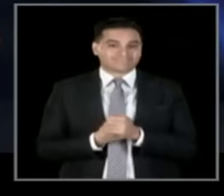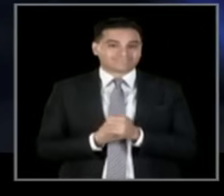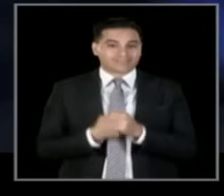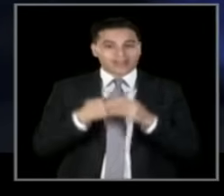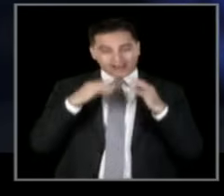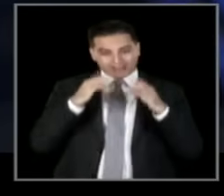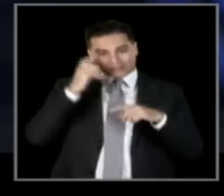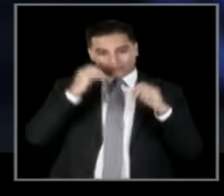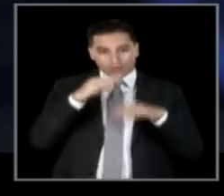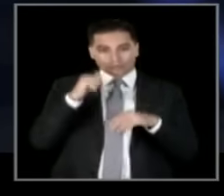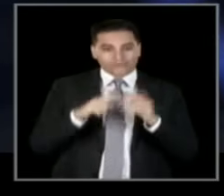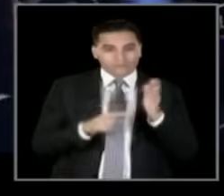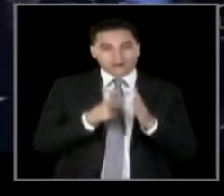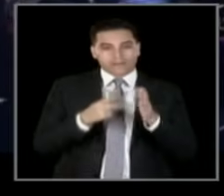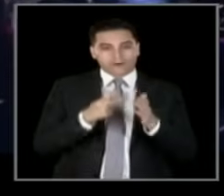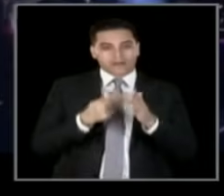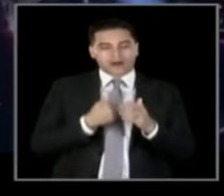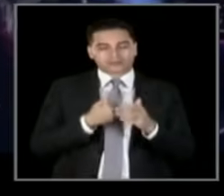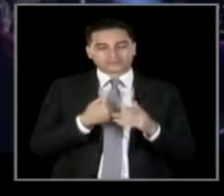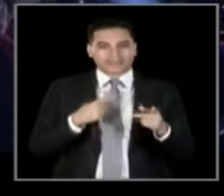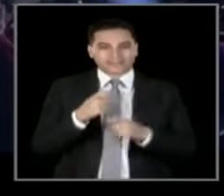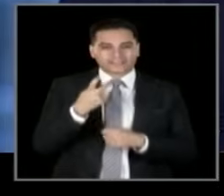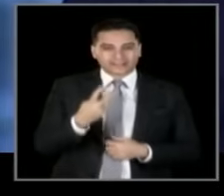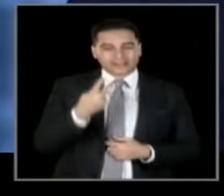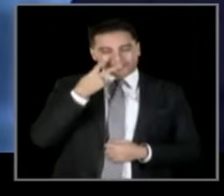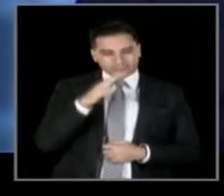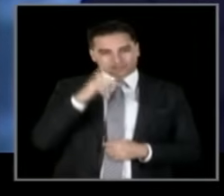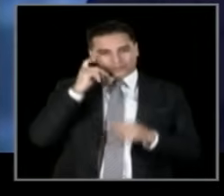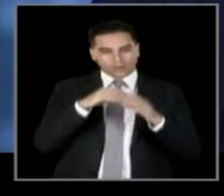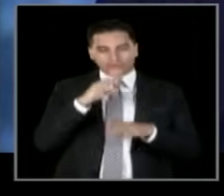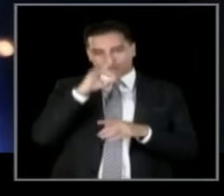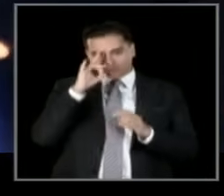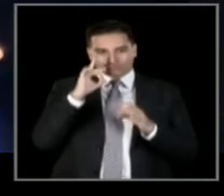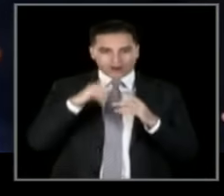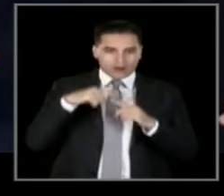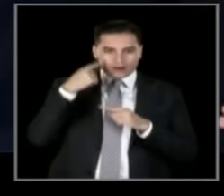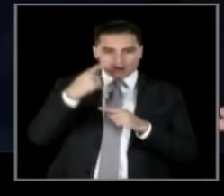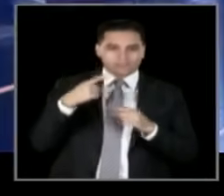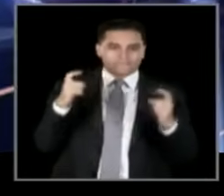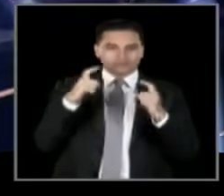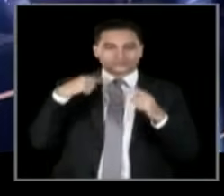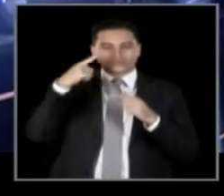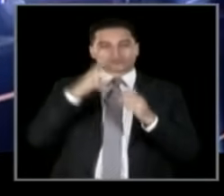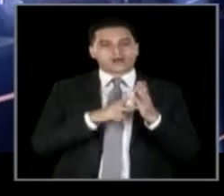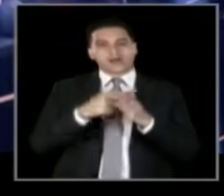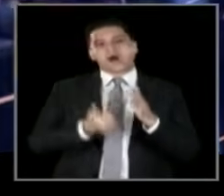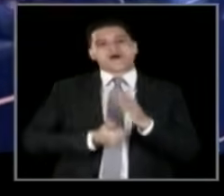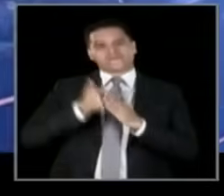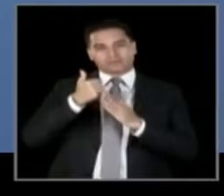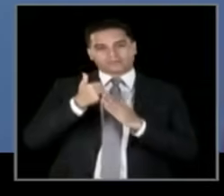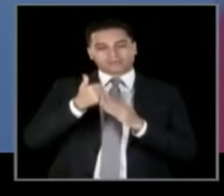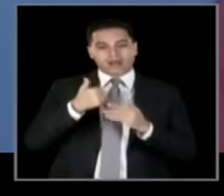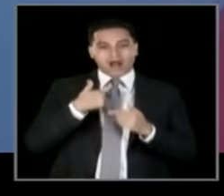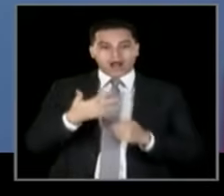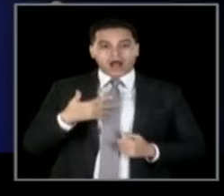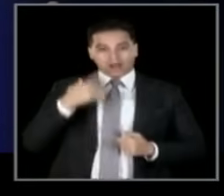في توتر في كذا موقف ده يعملني الهدف الثاني بضربات الجزاء، وان شاء الله اقدر اتدارك الاخطاء دي في الماتشات الجايه باذن الله. انا